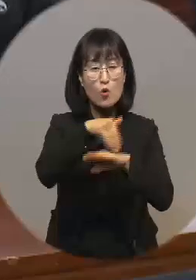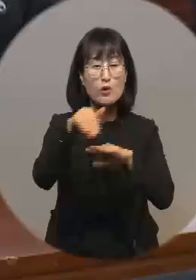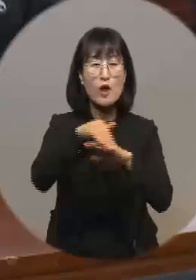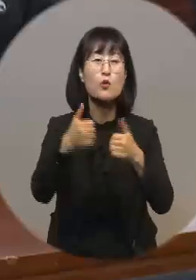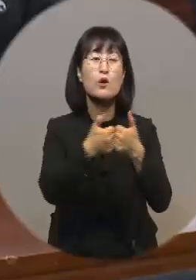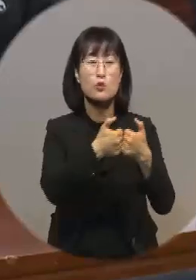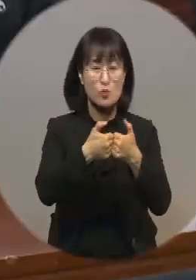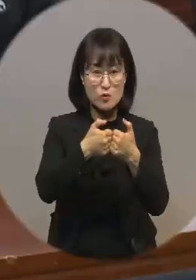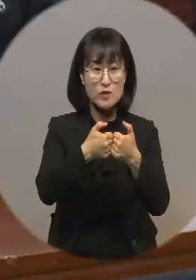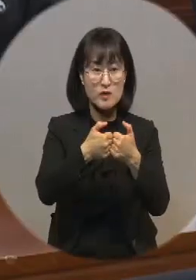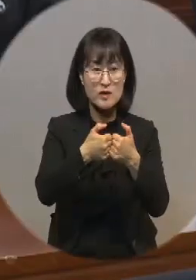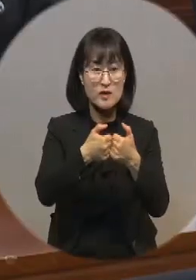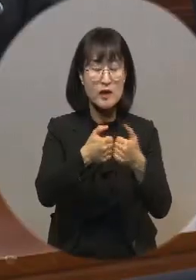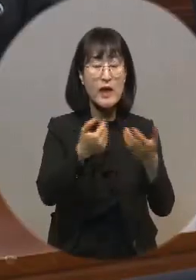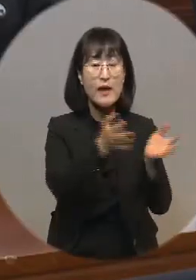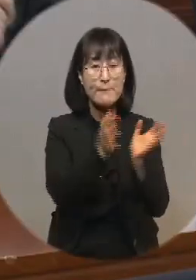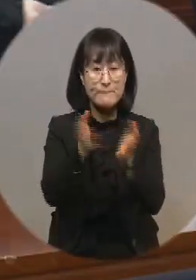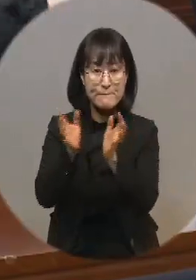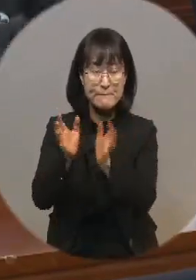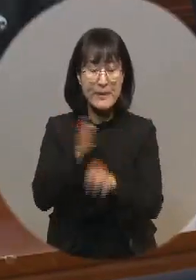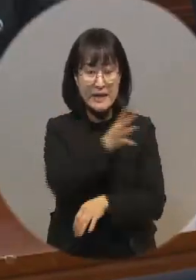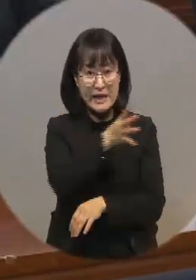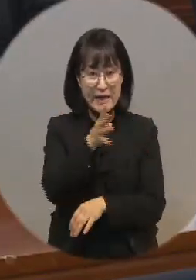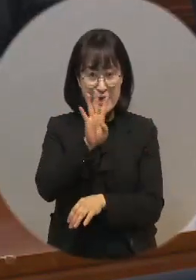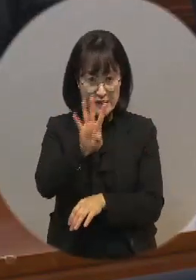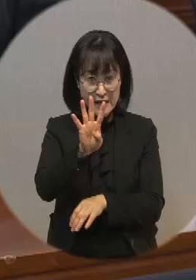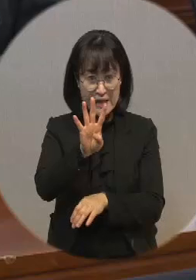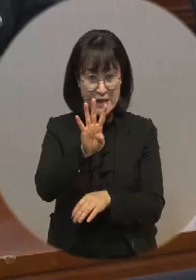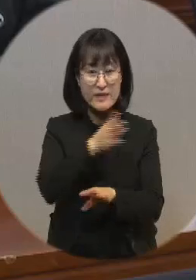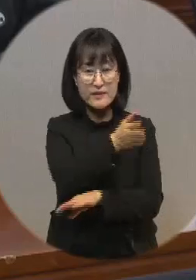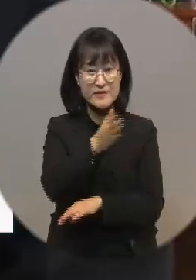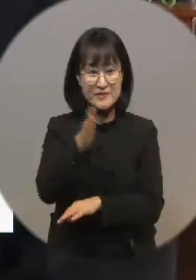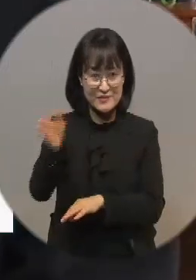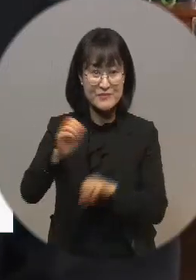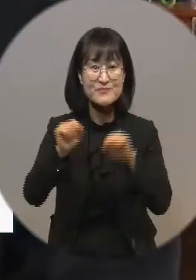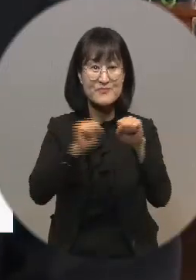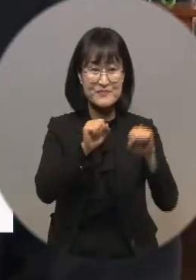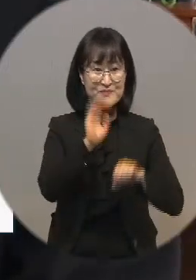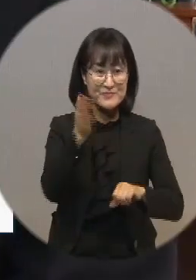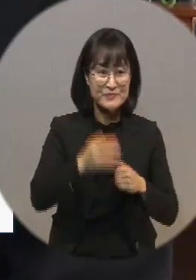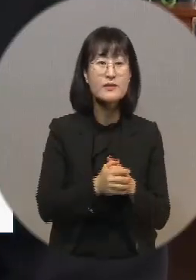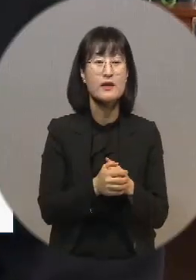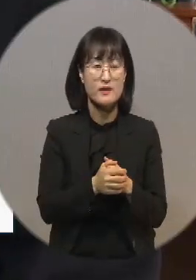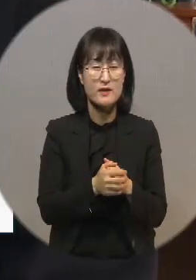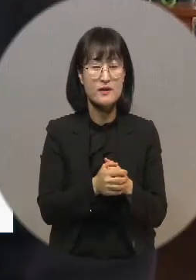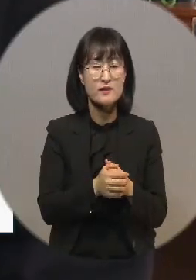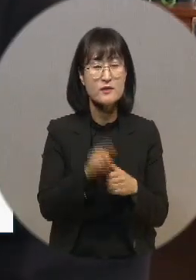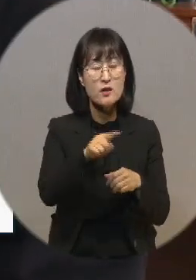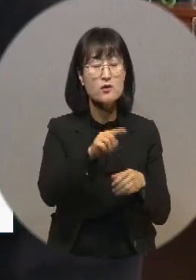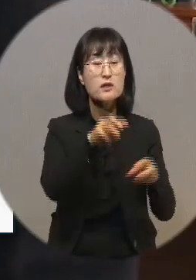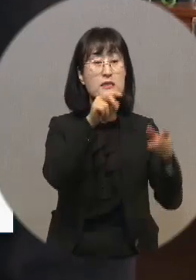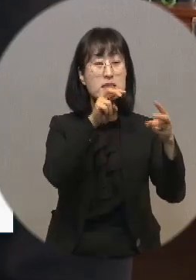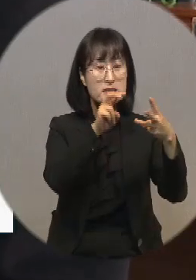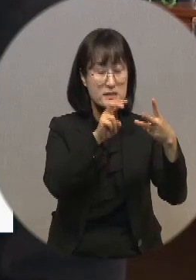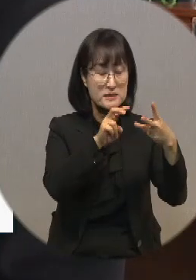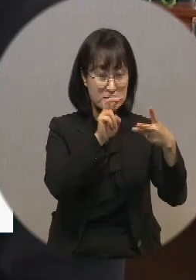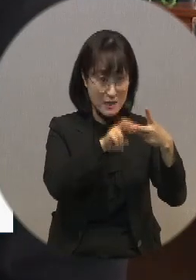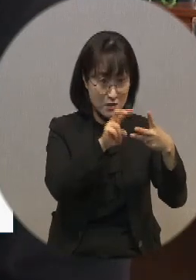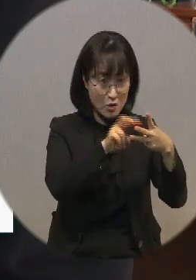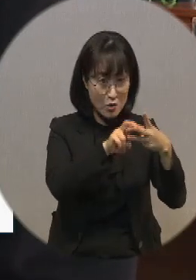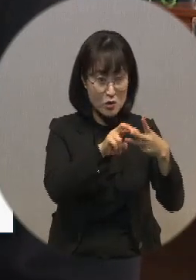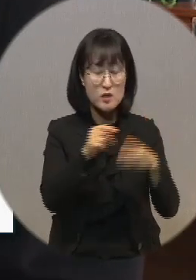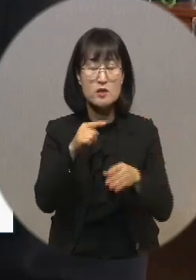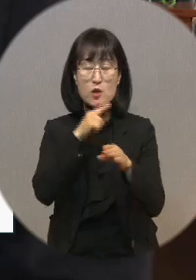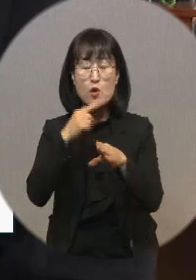논의했는데요. 4개의 분과를 지정하고 활동하게 됩니다. 통일부 남북통합문화센터에서 북한 이탈 중인